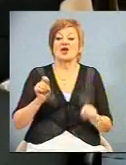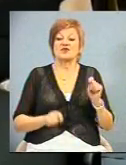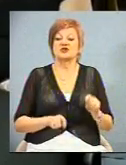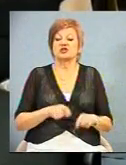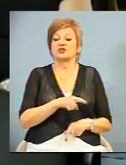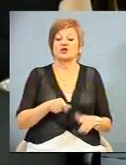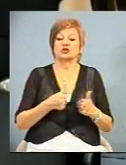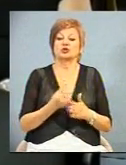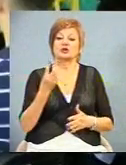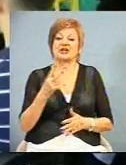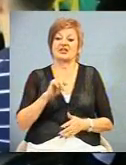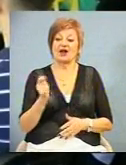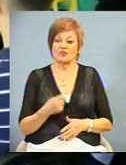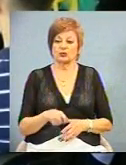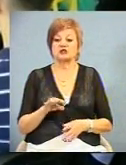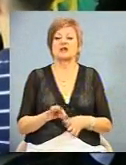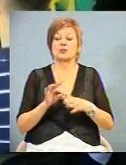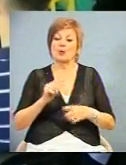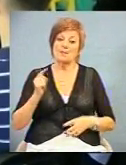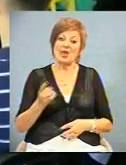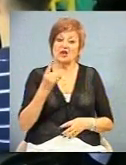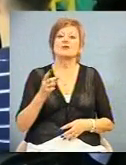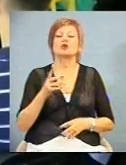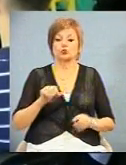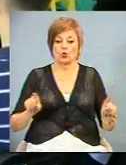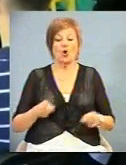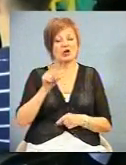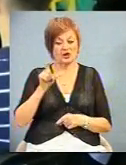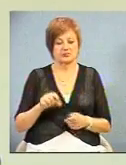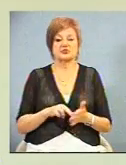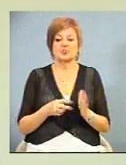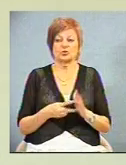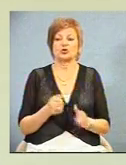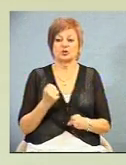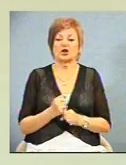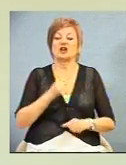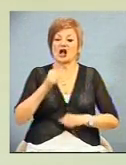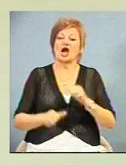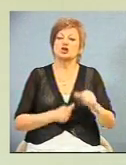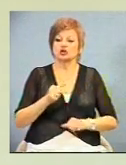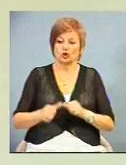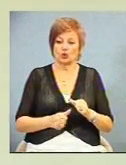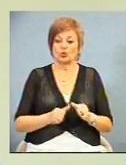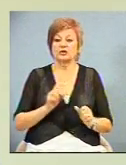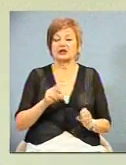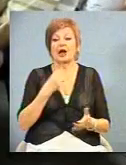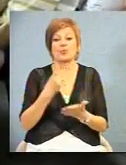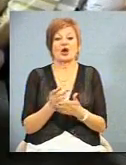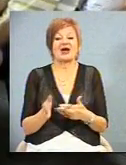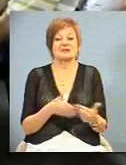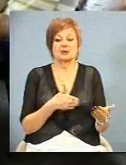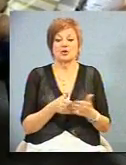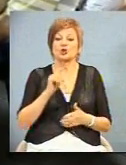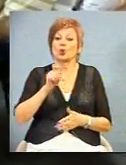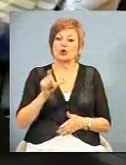до 3 серпня. Він проводиться вперше, але організатори планують зробити його щорічним. Як показує практика,